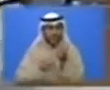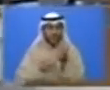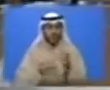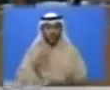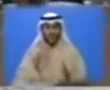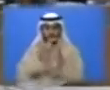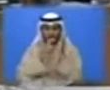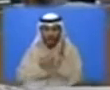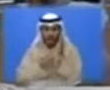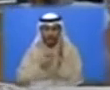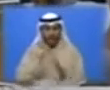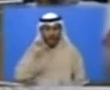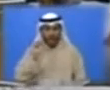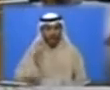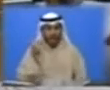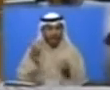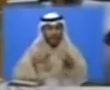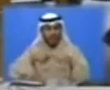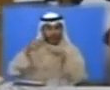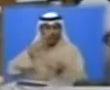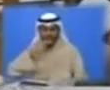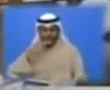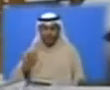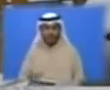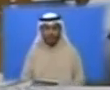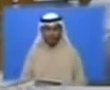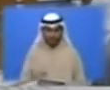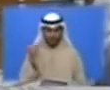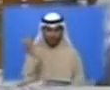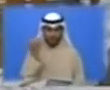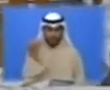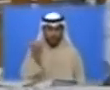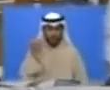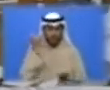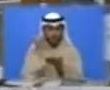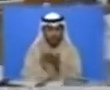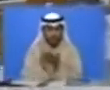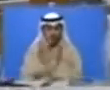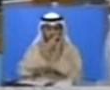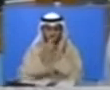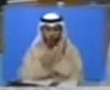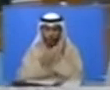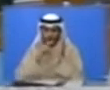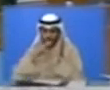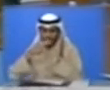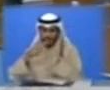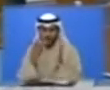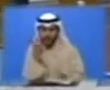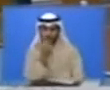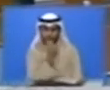على قانون هيئة النقل في مداولته الأولى، والمختص بتعديل بعض أحكام القانون